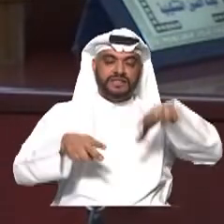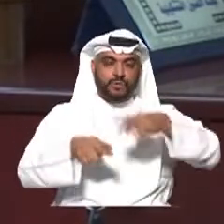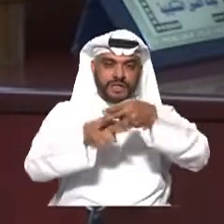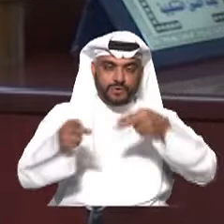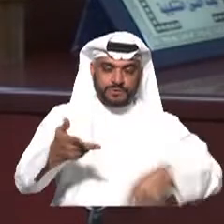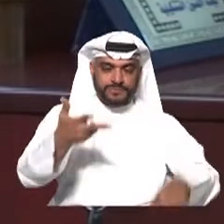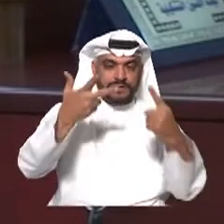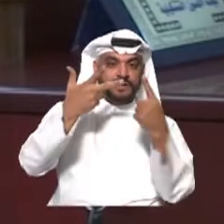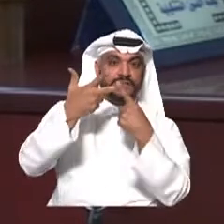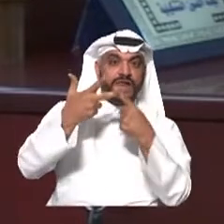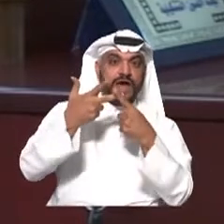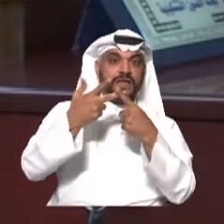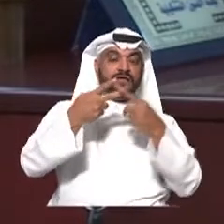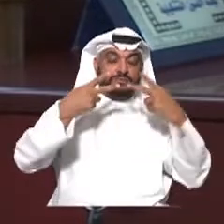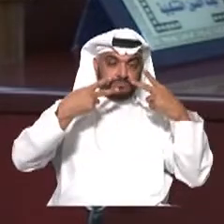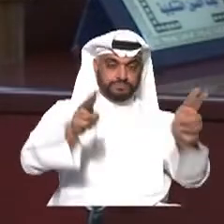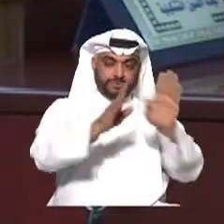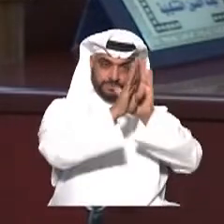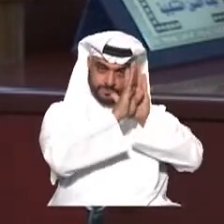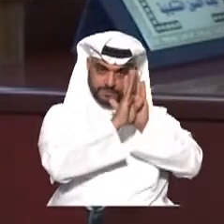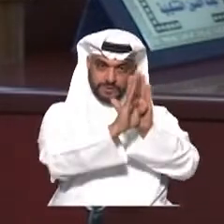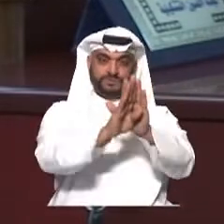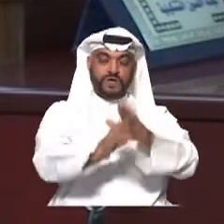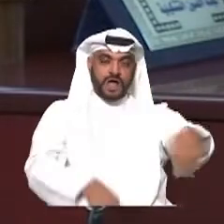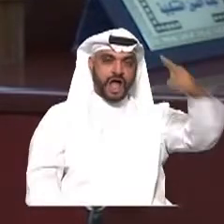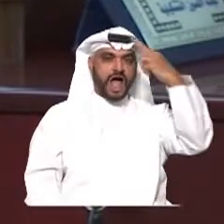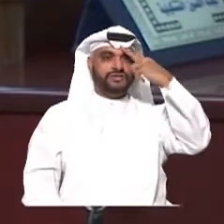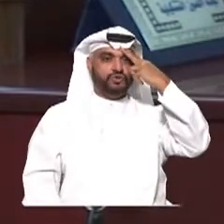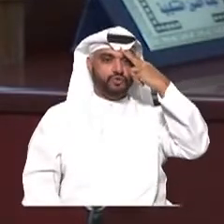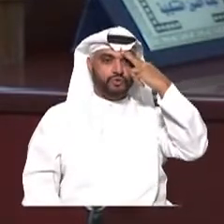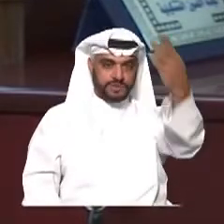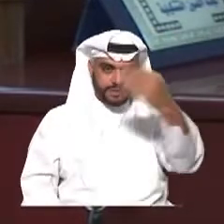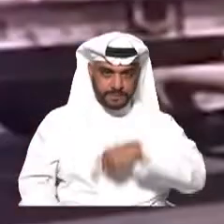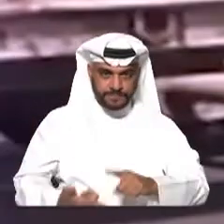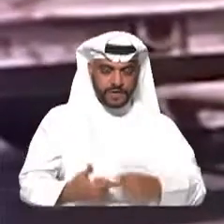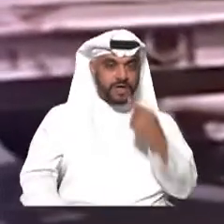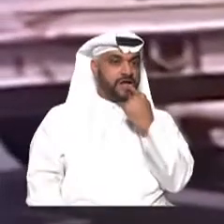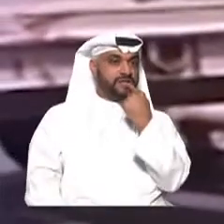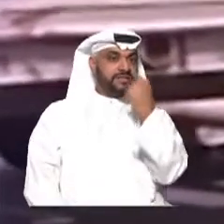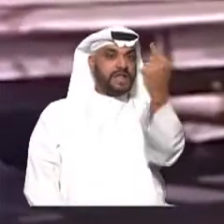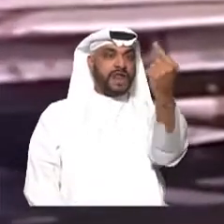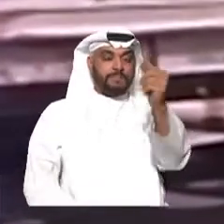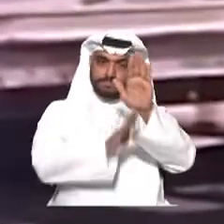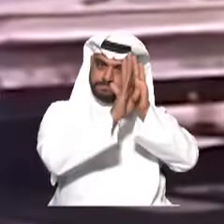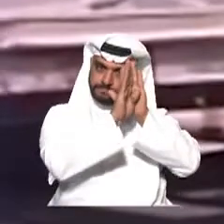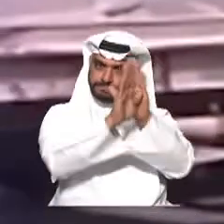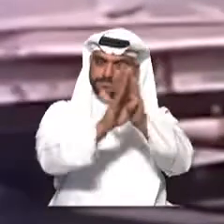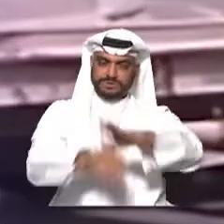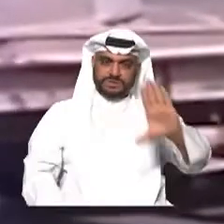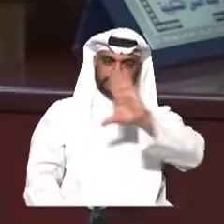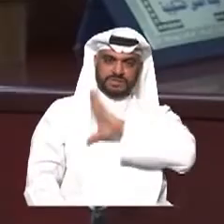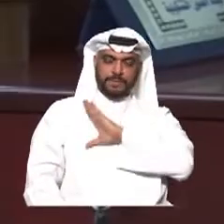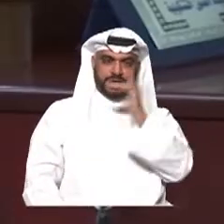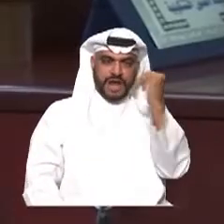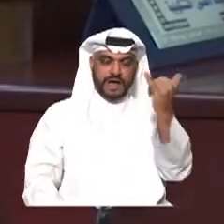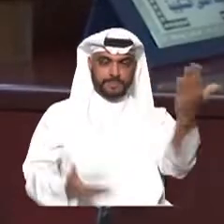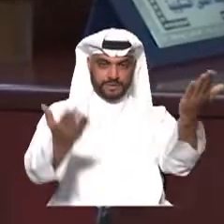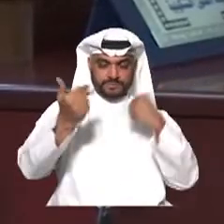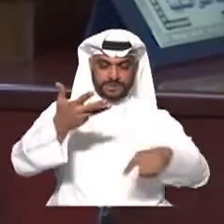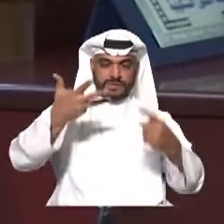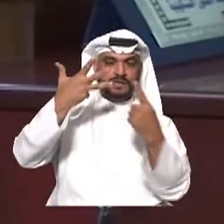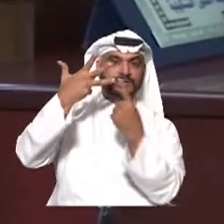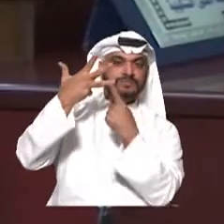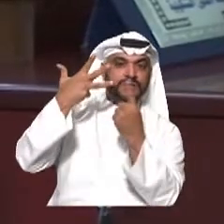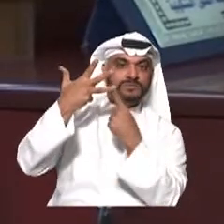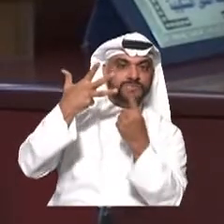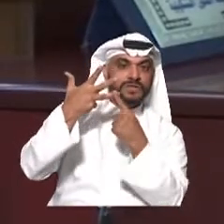3 تأييد دولة السعودية بطلبها بدعمها بقوات عربية. القرار الرابع أن